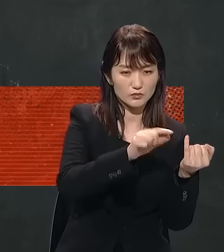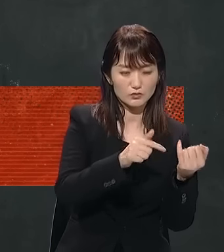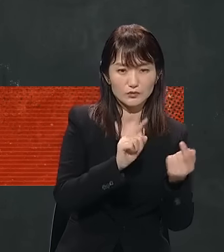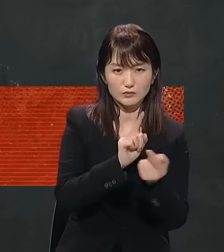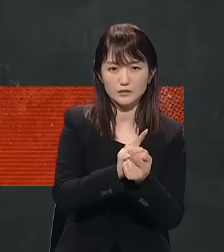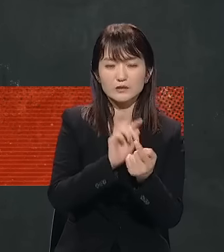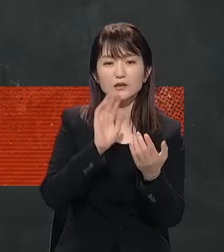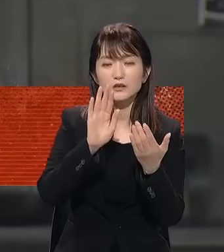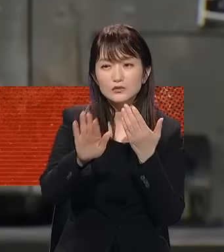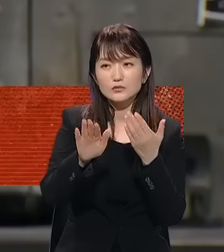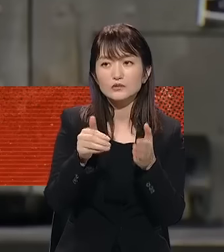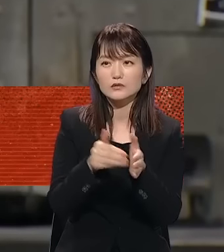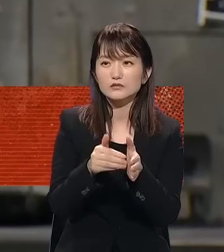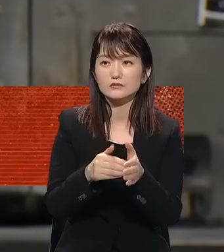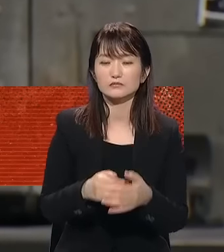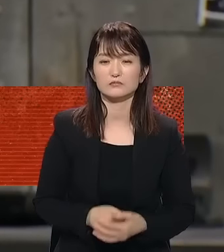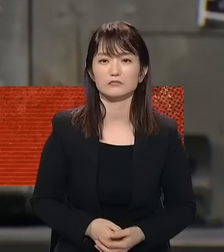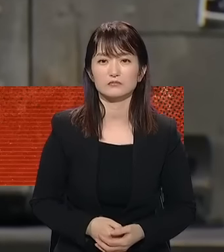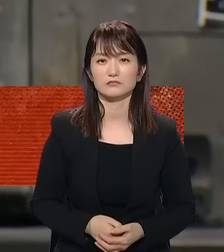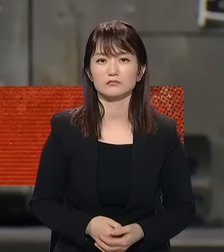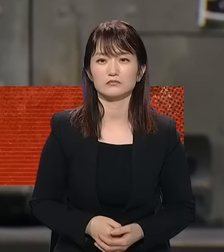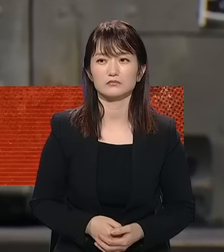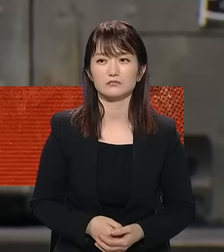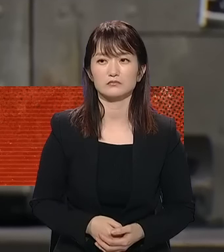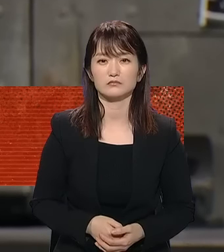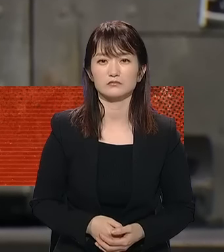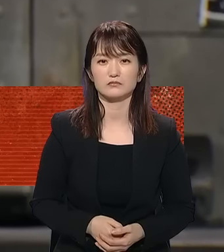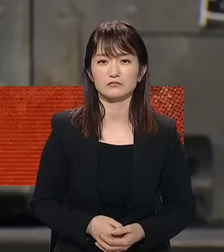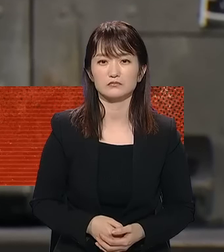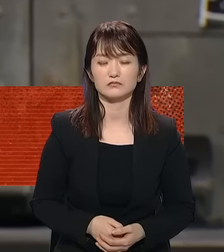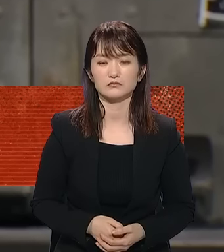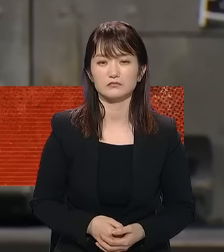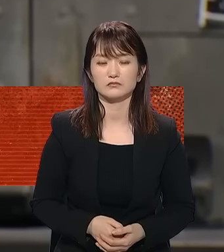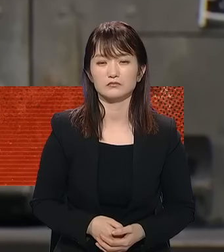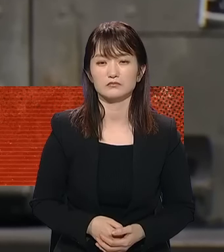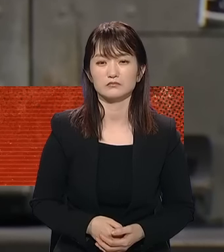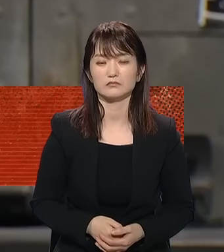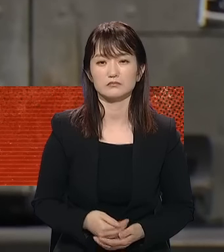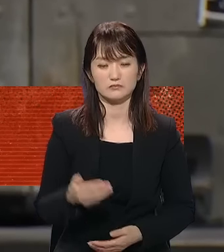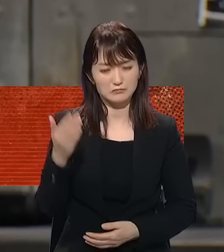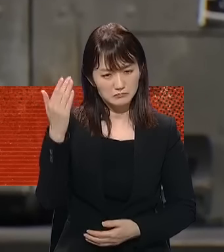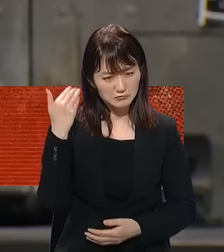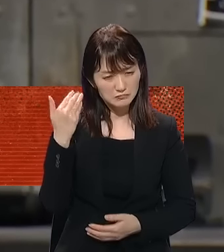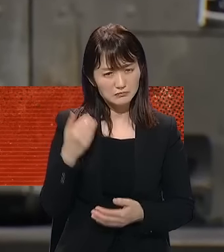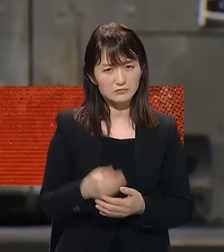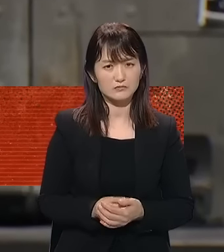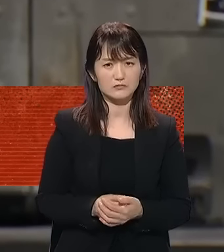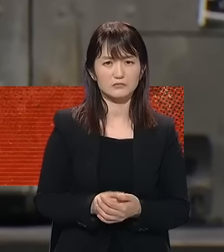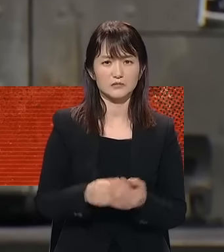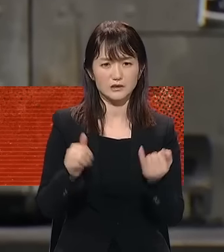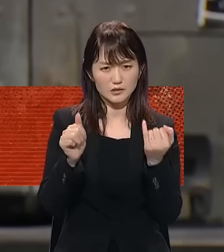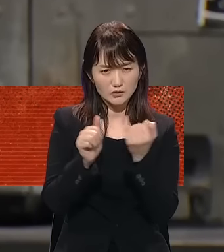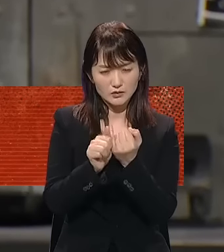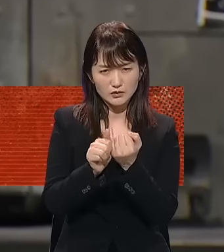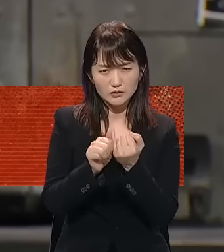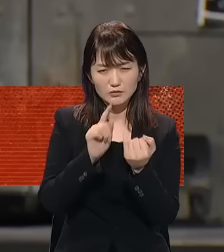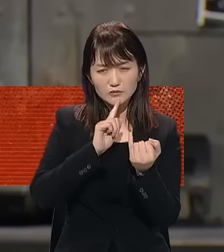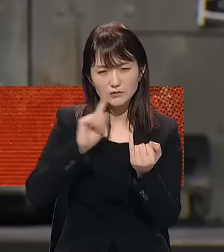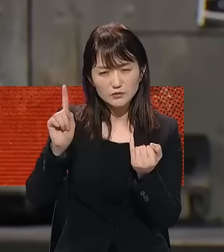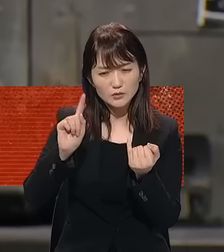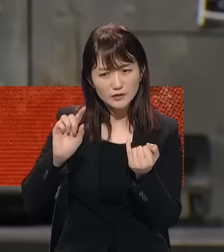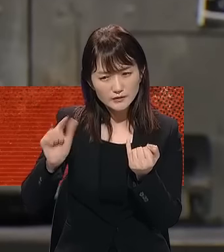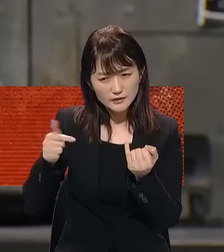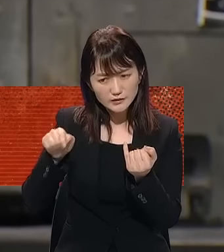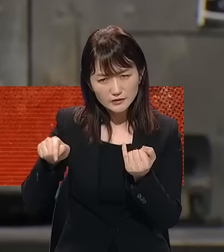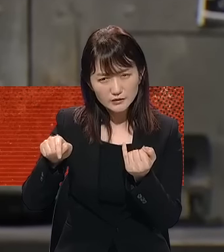측에서는 정리 끝나는 건 당연한 거고 안 그러면 그거는 부정행위가 되니까 그렇죠. 그 전에 사실혼인지 여부가 명확하다라는 것이